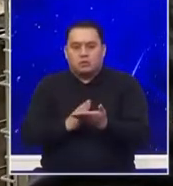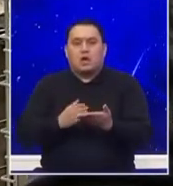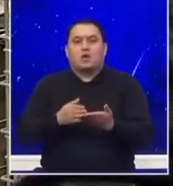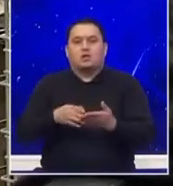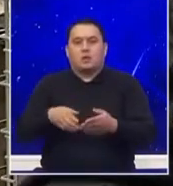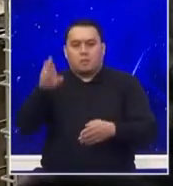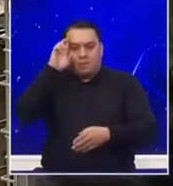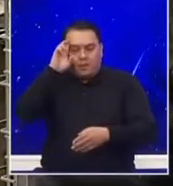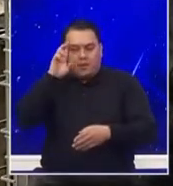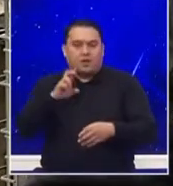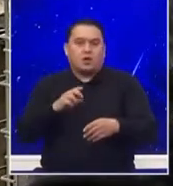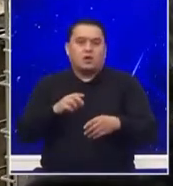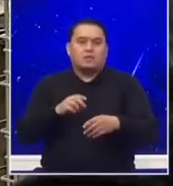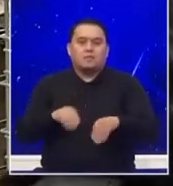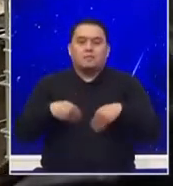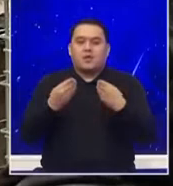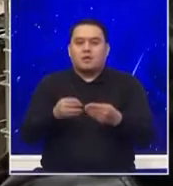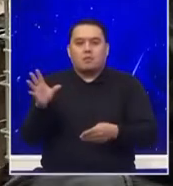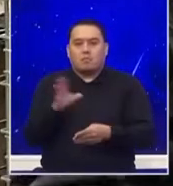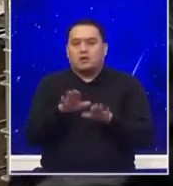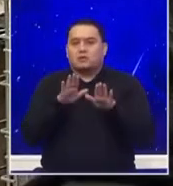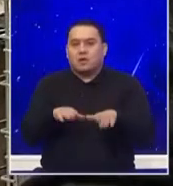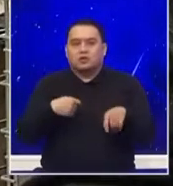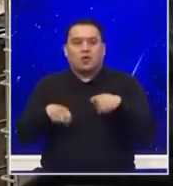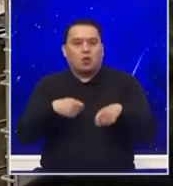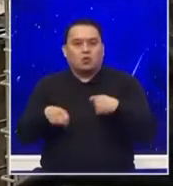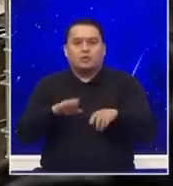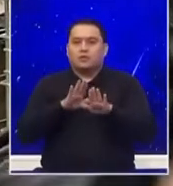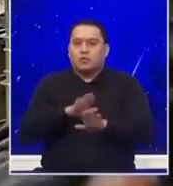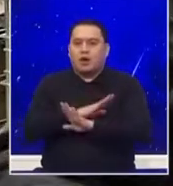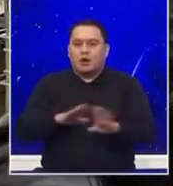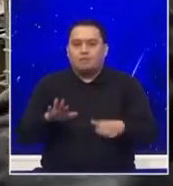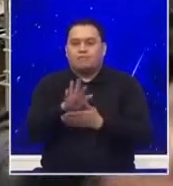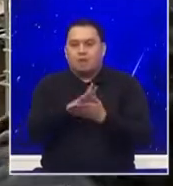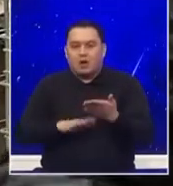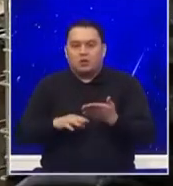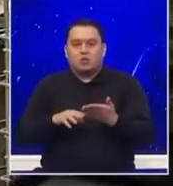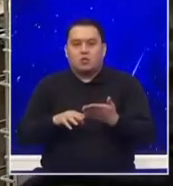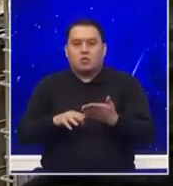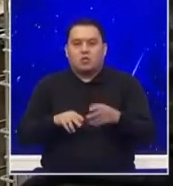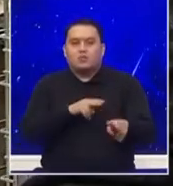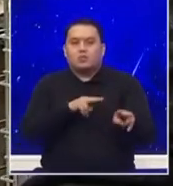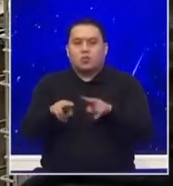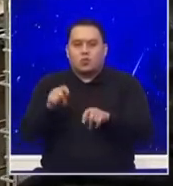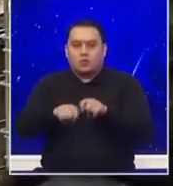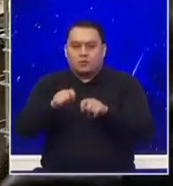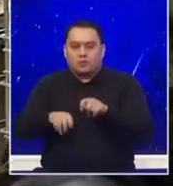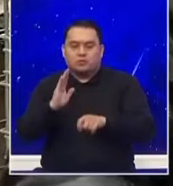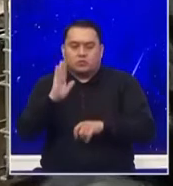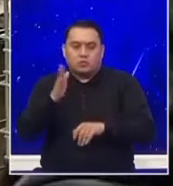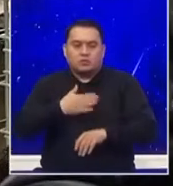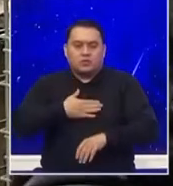мекемелер, қай жақтың мекемелері, оның бәріне бұл тек қана сауда орындарын ғана аралап қоймай, біз ары қарай тереңдетілген мониторингтердің жұмыстарын жүргіземіз. Бұл